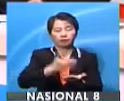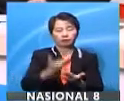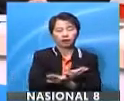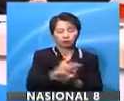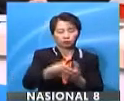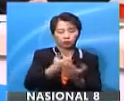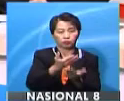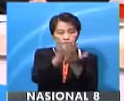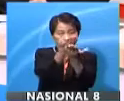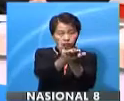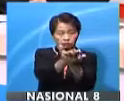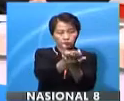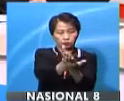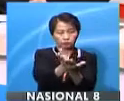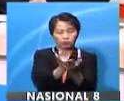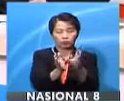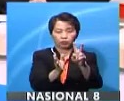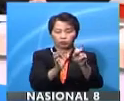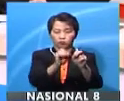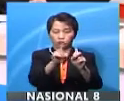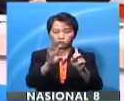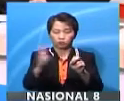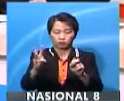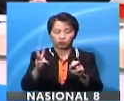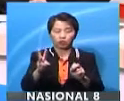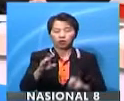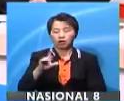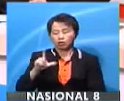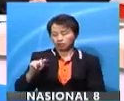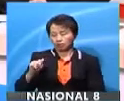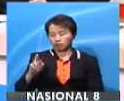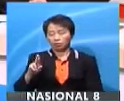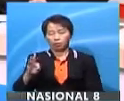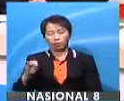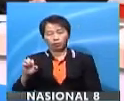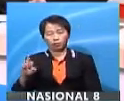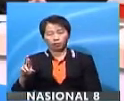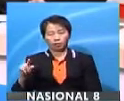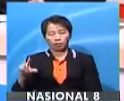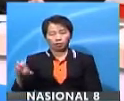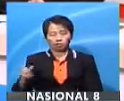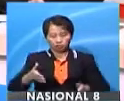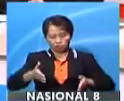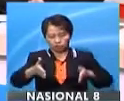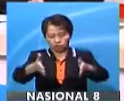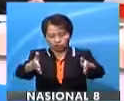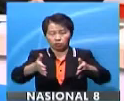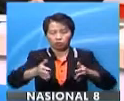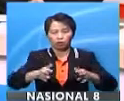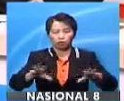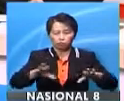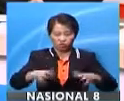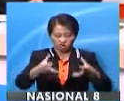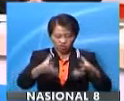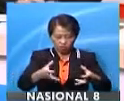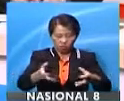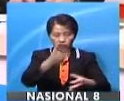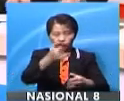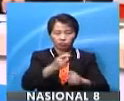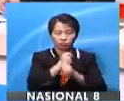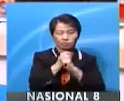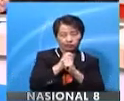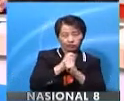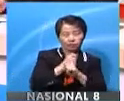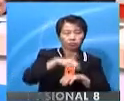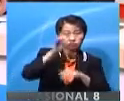pembentangan bajet 2016. Jelas Wakil Lafarge Malaysia Berhad Bradley Mulroney, jalan raya diperbuat konkrit mempunyai daya